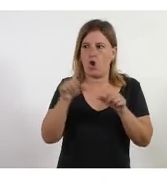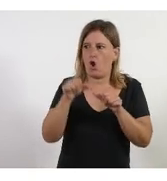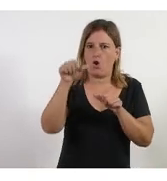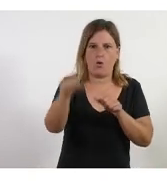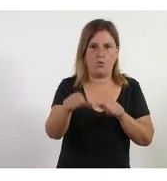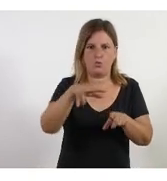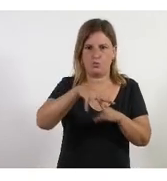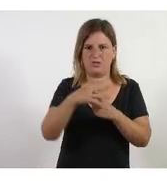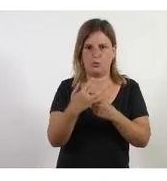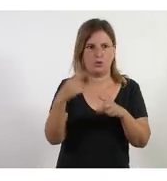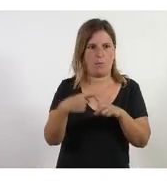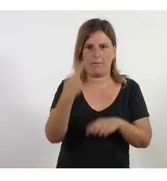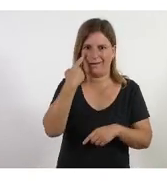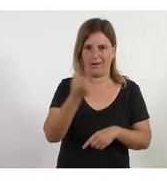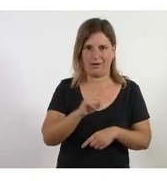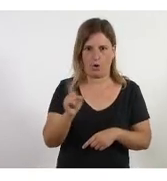desconegut.